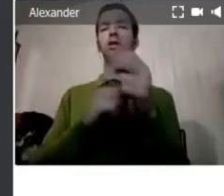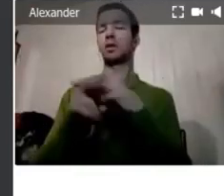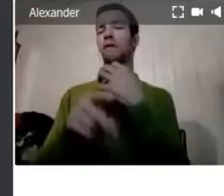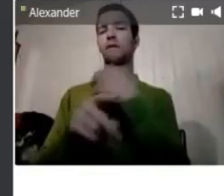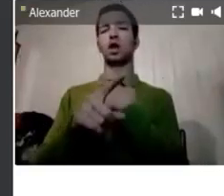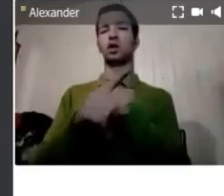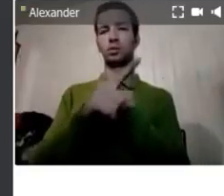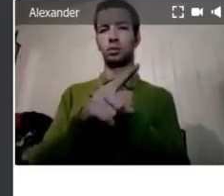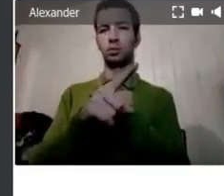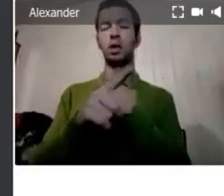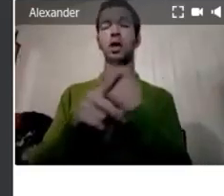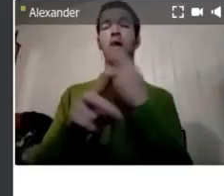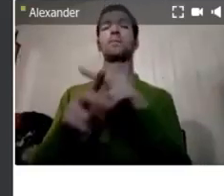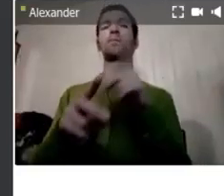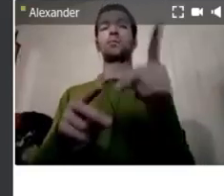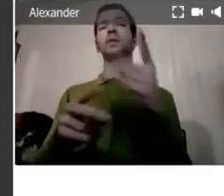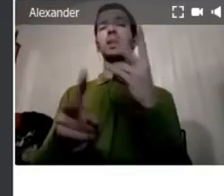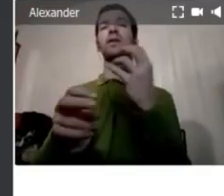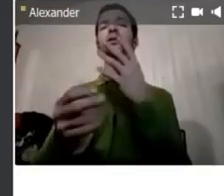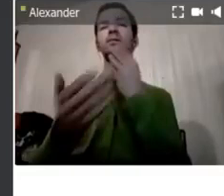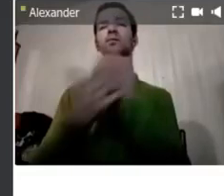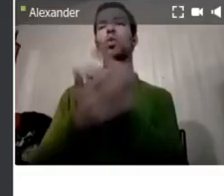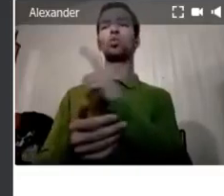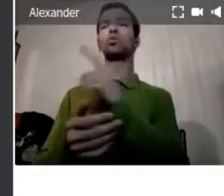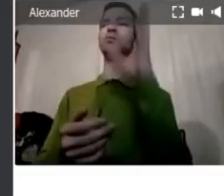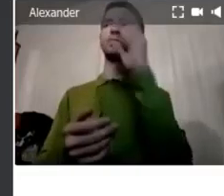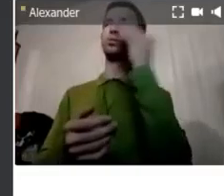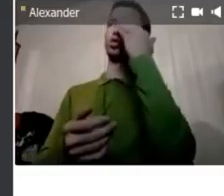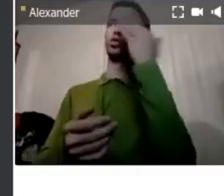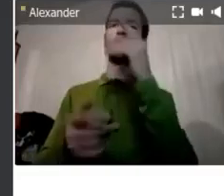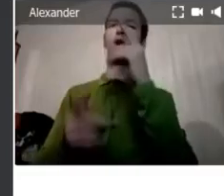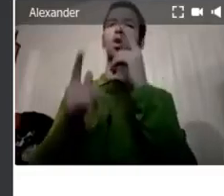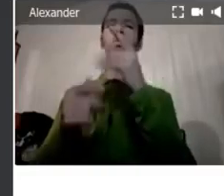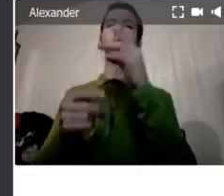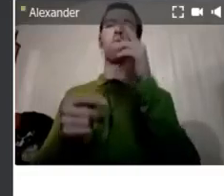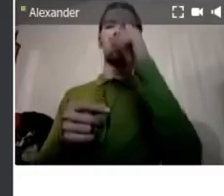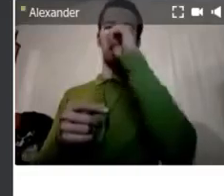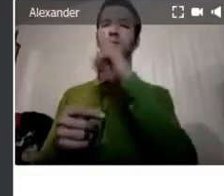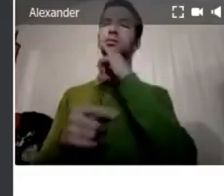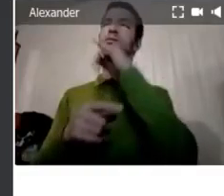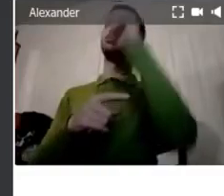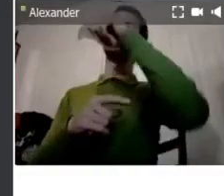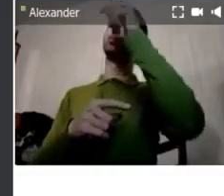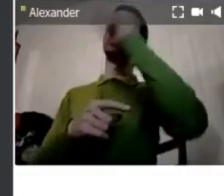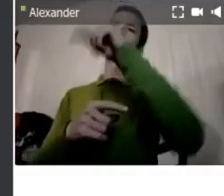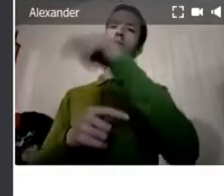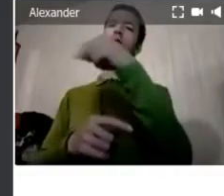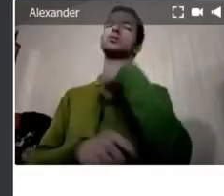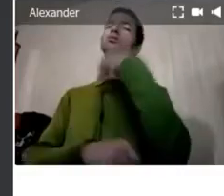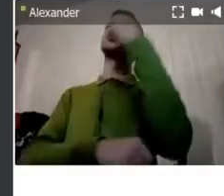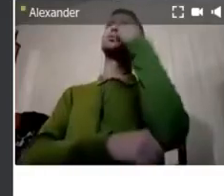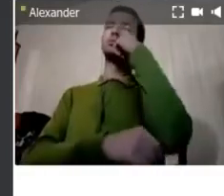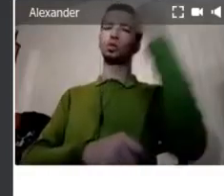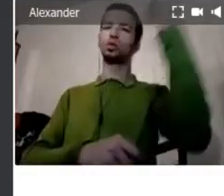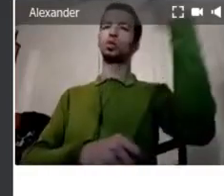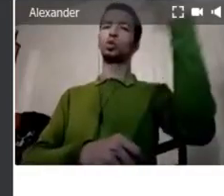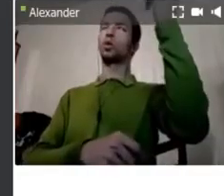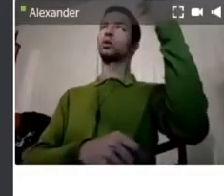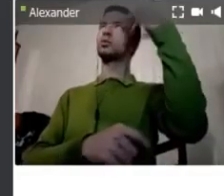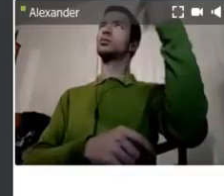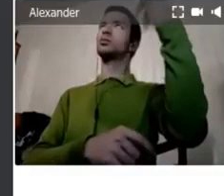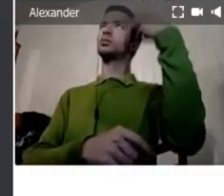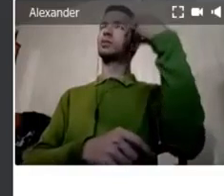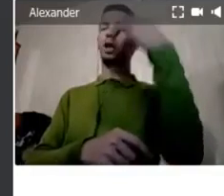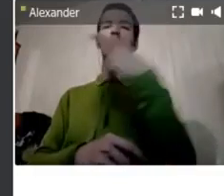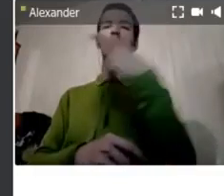правильно выстроить систему, правильно выстроить работу, правильно выстроить бизнес. Если вы это сделаете,